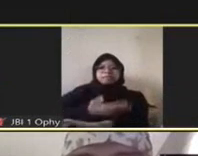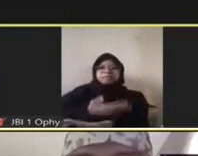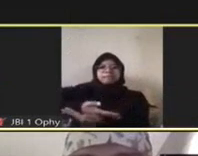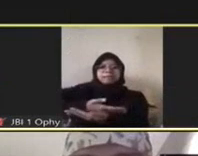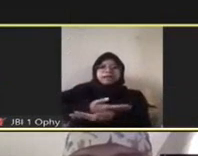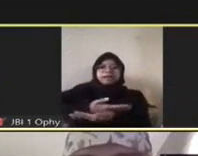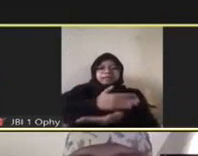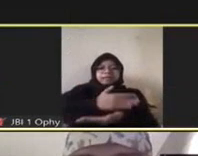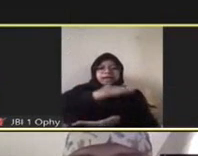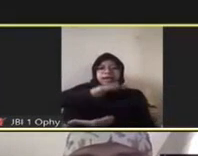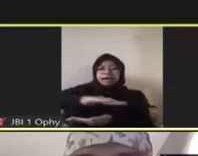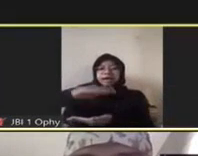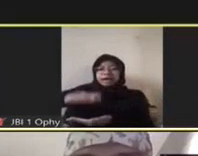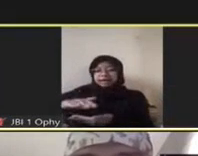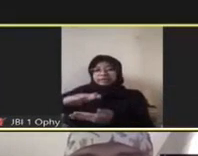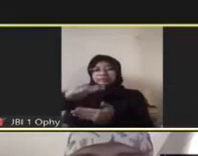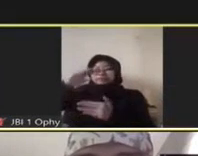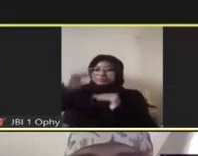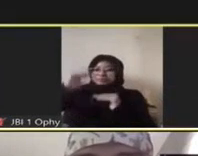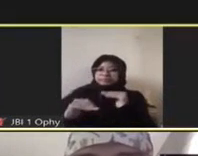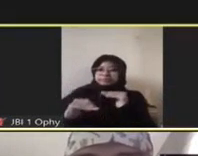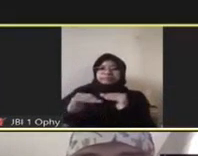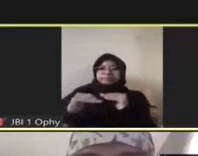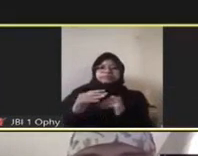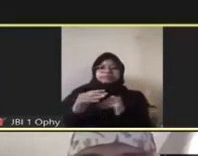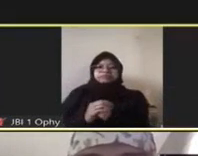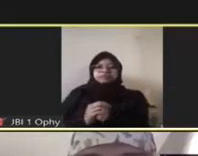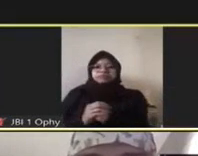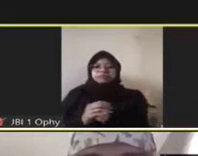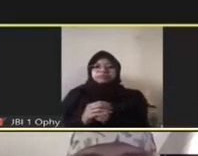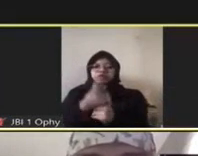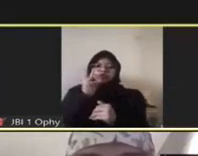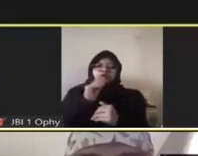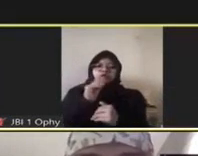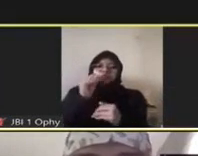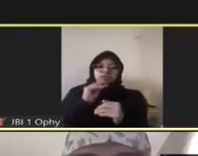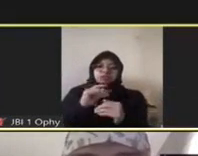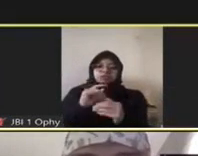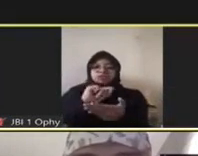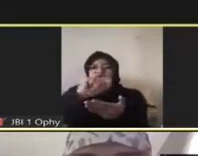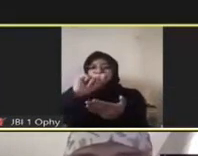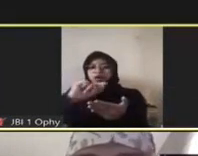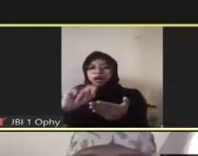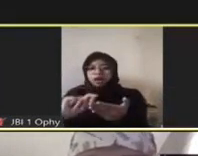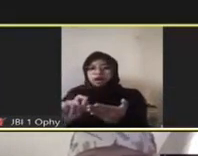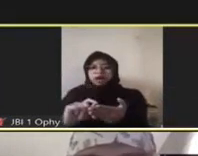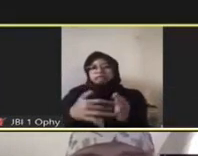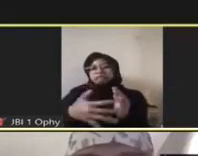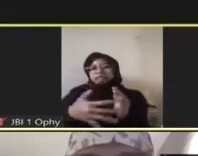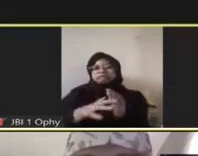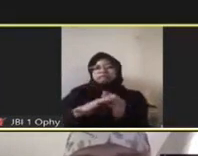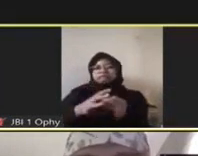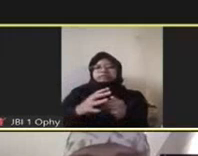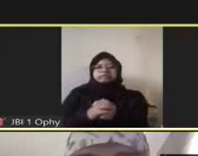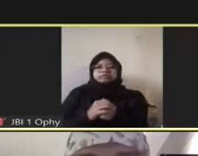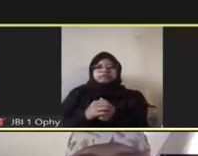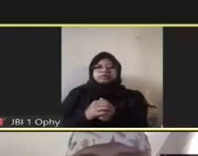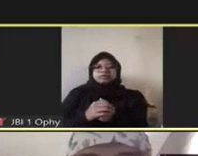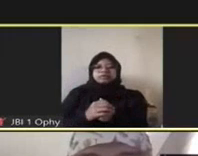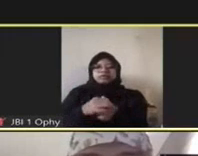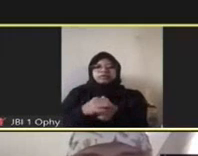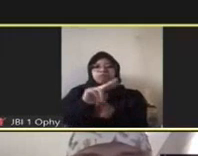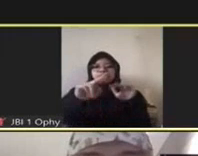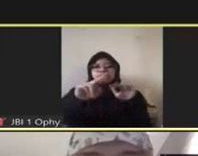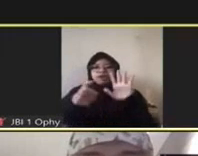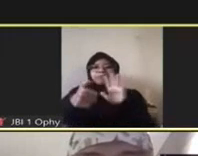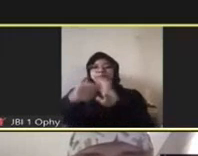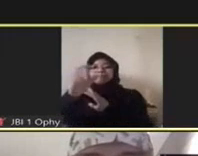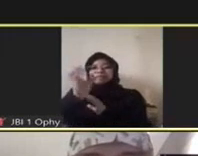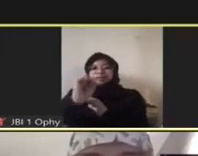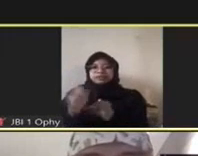31%, kemudian anak usia sekolah dengan usia remaja sekitar 26%.